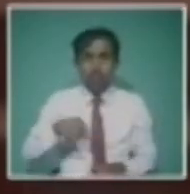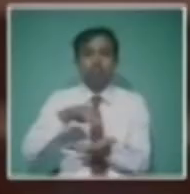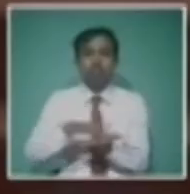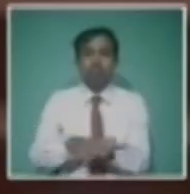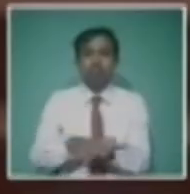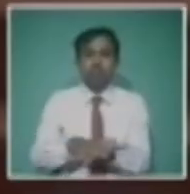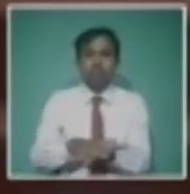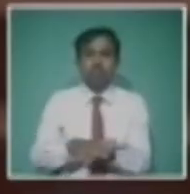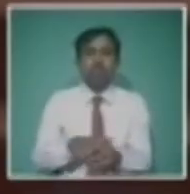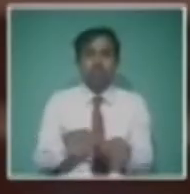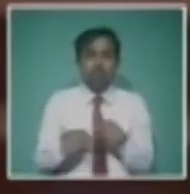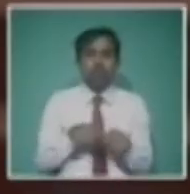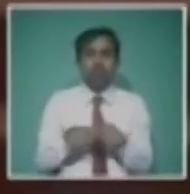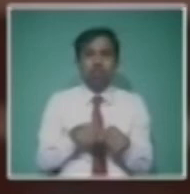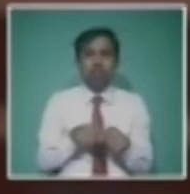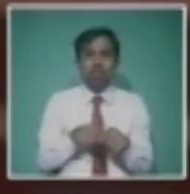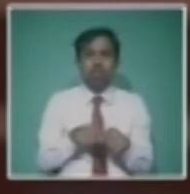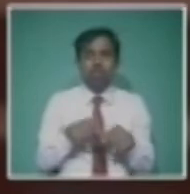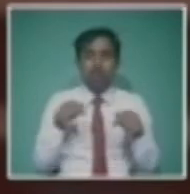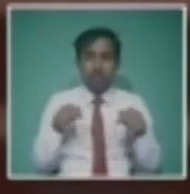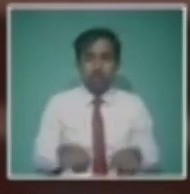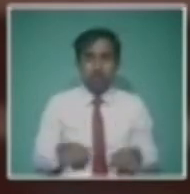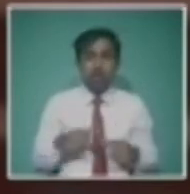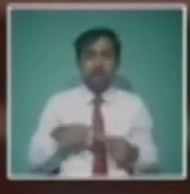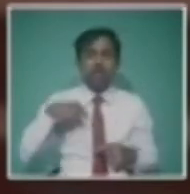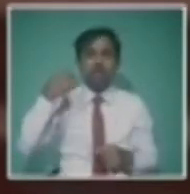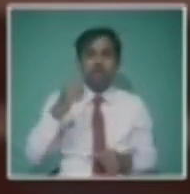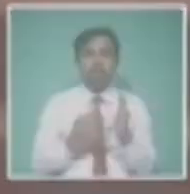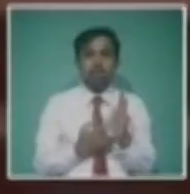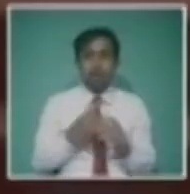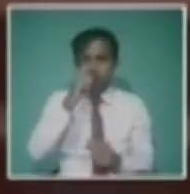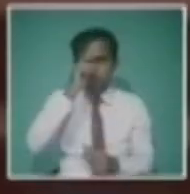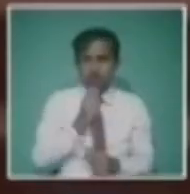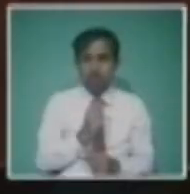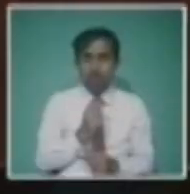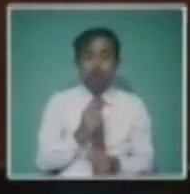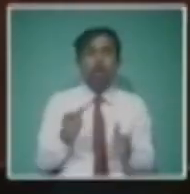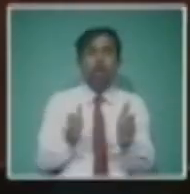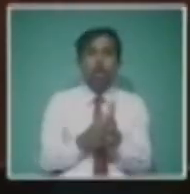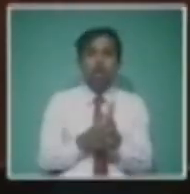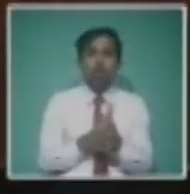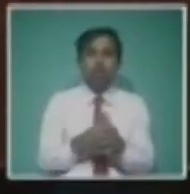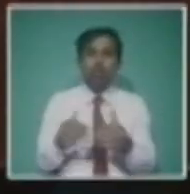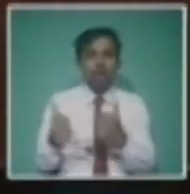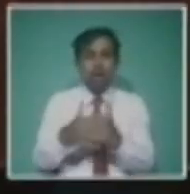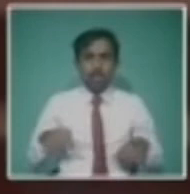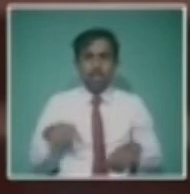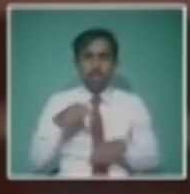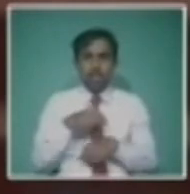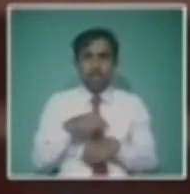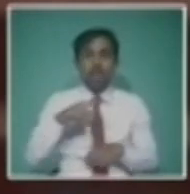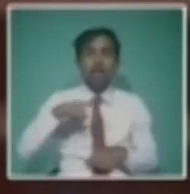කරගමු කියලා. ඒ අනුව තමයි මේක ඊළඟ සතිය දක්වා කල් දැම්මේ. දැන් ඒ කාර්ක සභාව උතුමාලා පත් කරලා මේක සාකච්ඡා කරනවා.